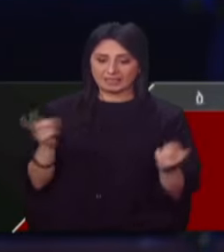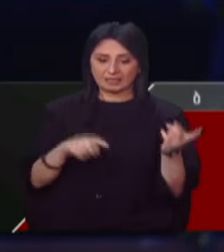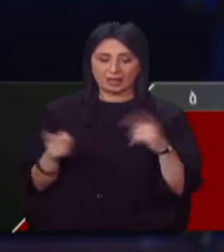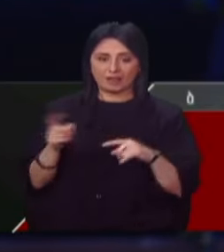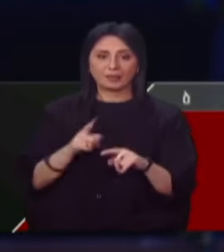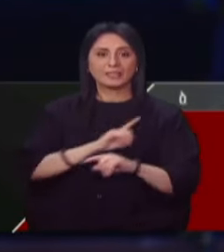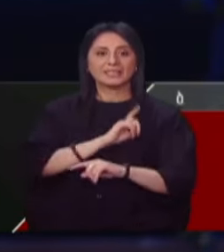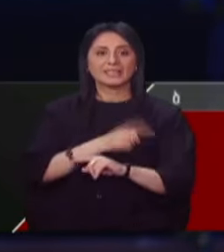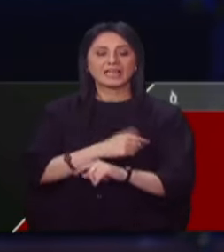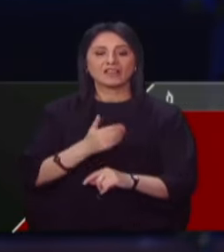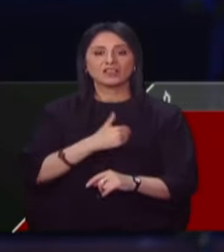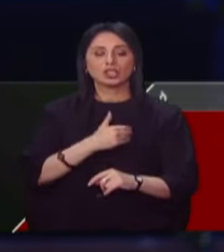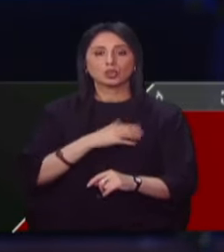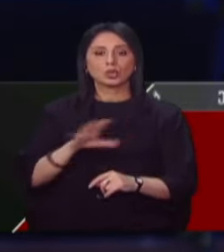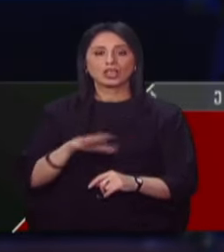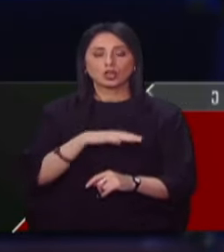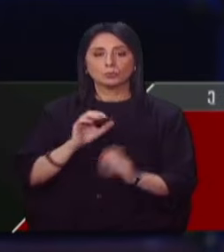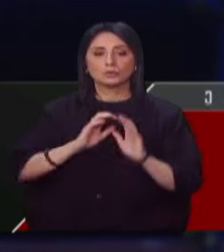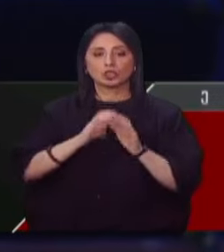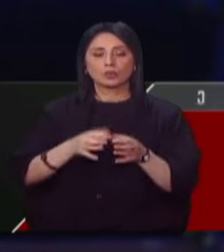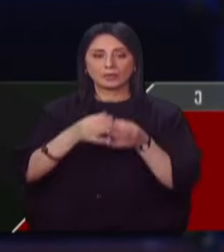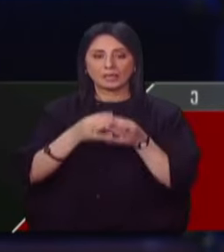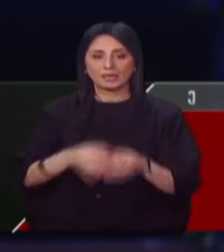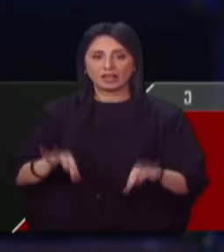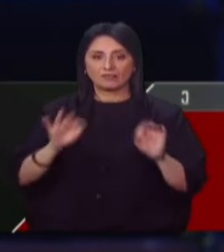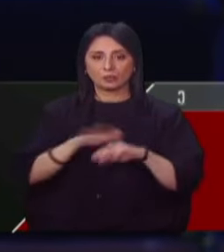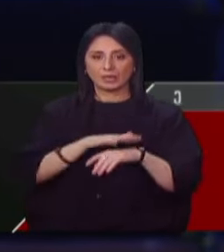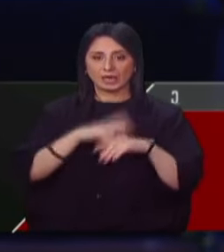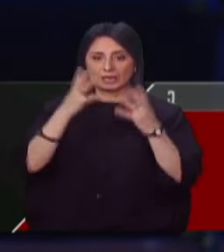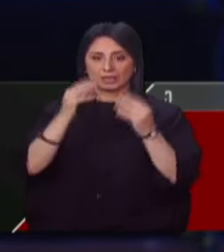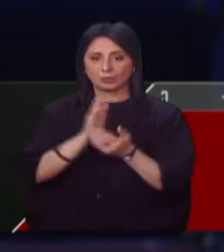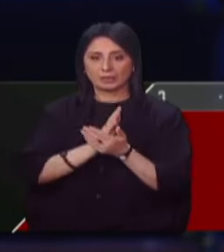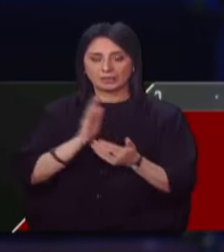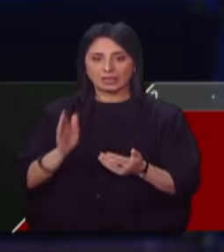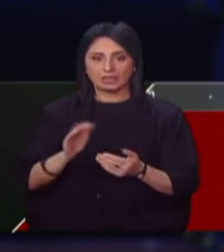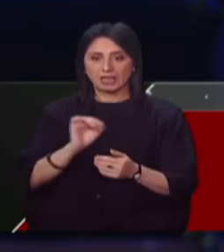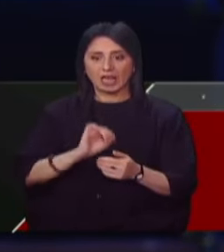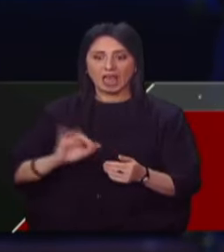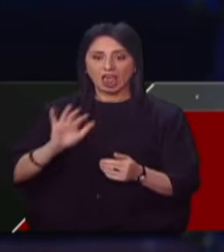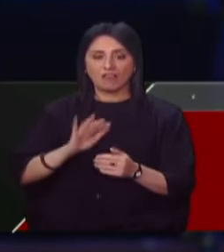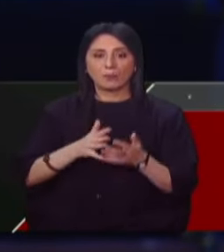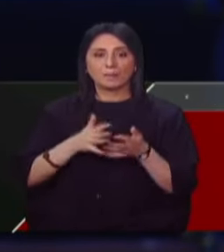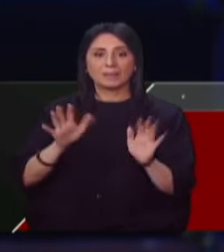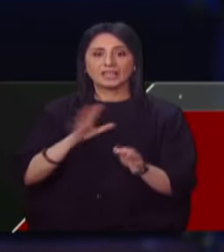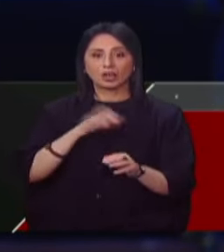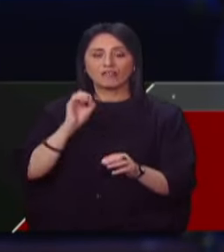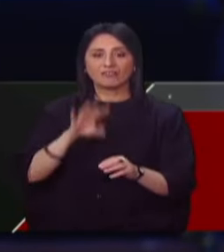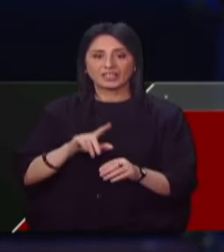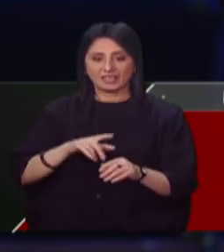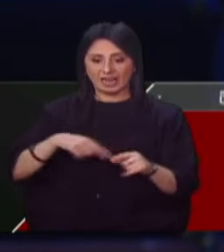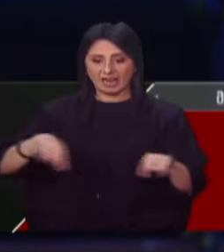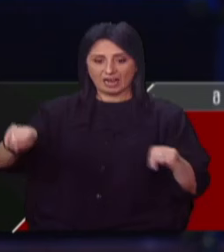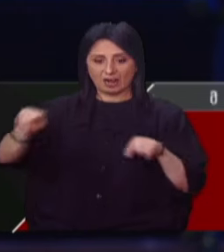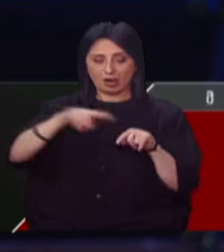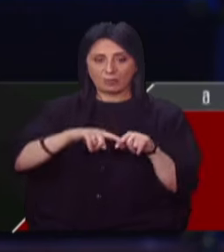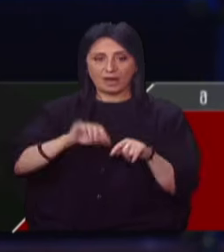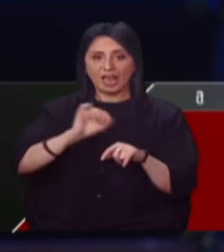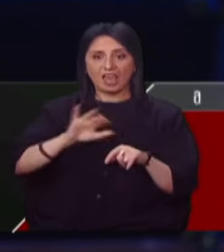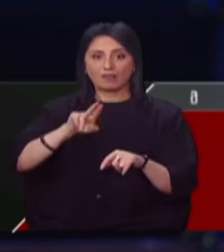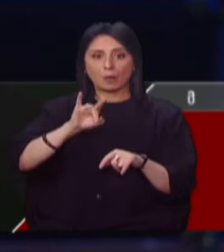ეს იყო ძლიერი სურვილი გამხდარიყვნენ მსოფლიოს თავისუფლების და კეთილდღეობის ნაწილი. ევროპა გაცილებით მეტი იყო ვიდრე გეოგრაფია. ევროპა არის